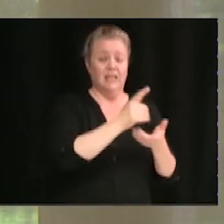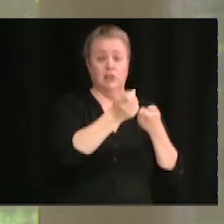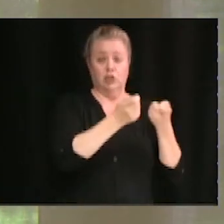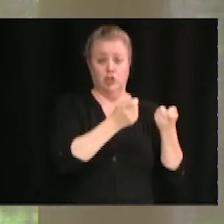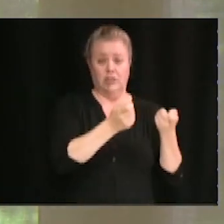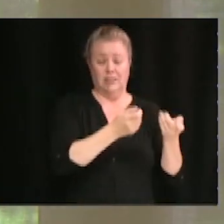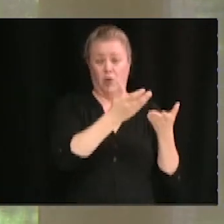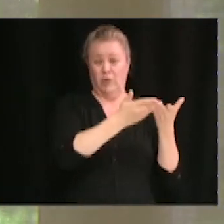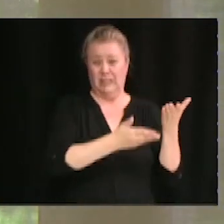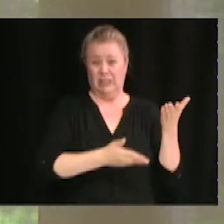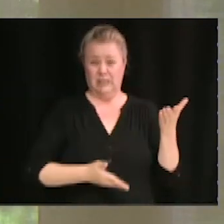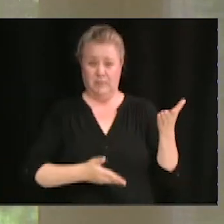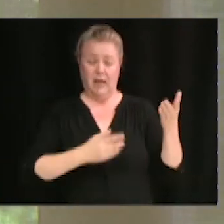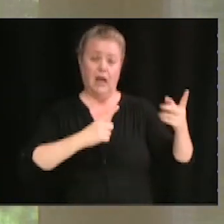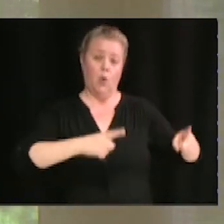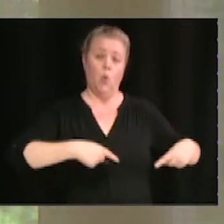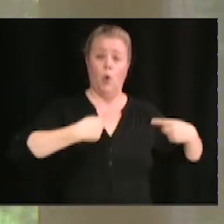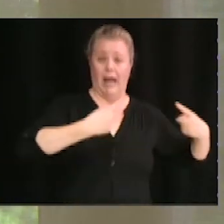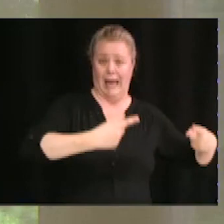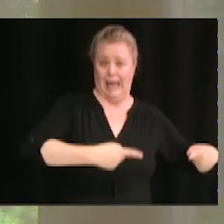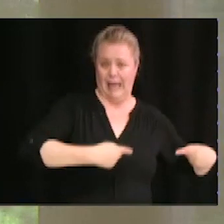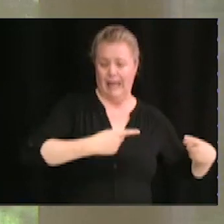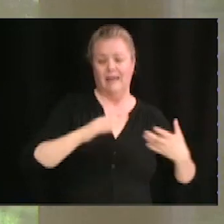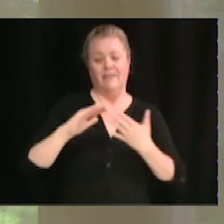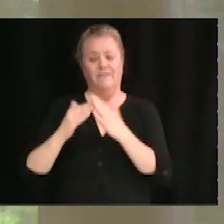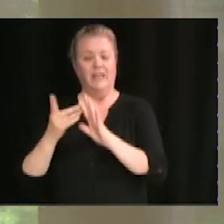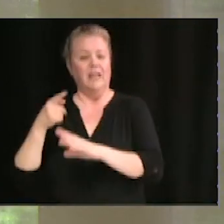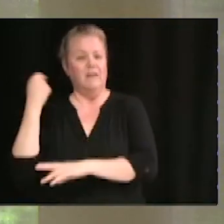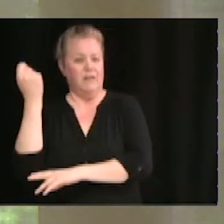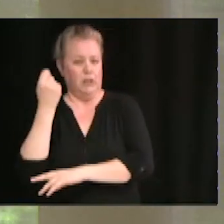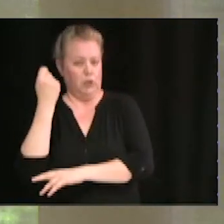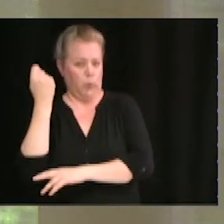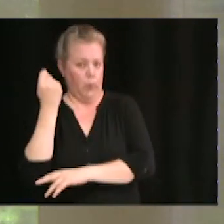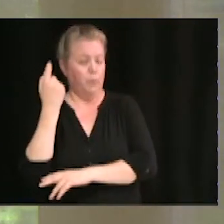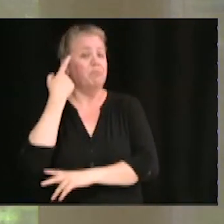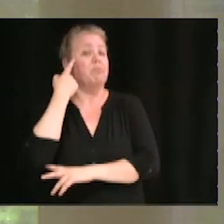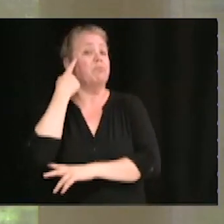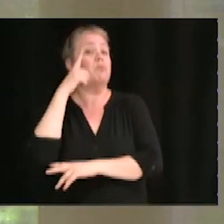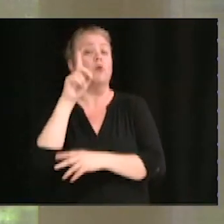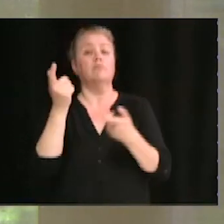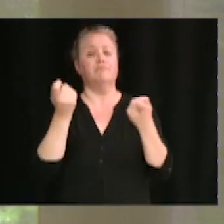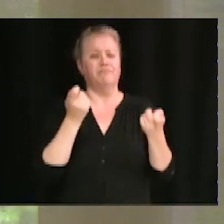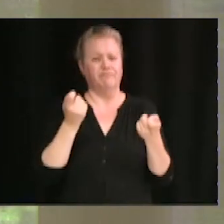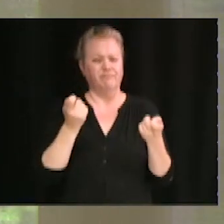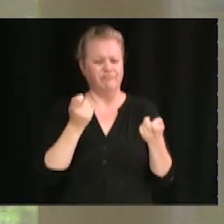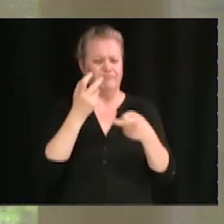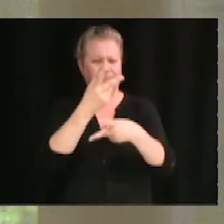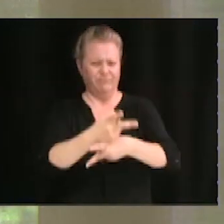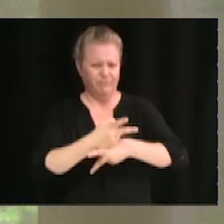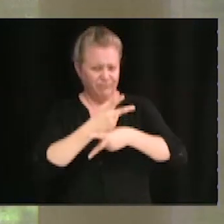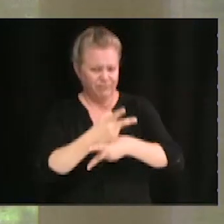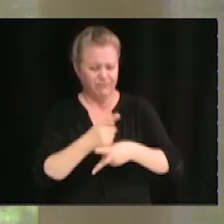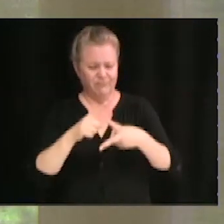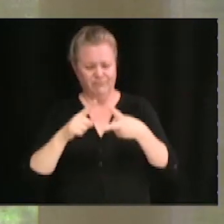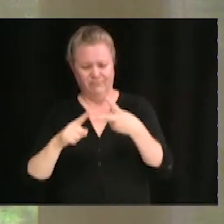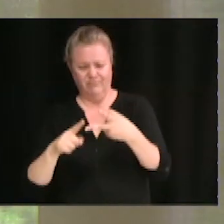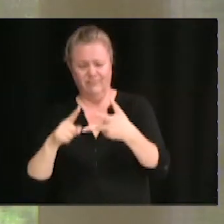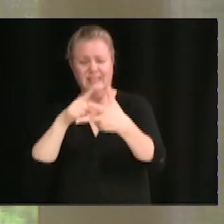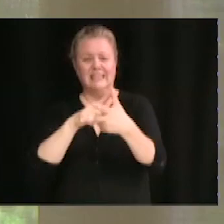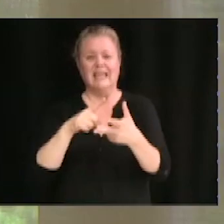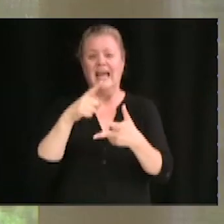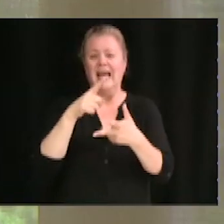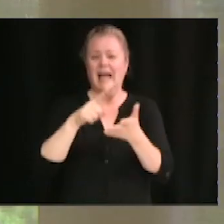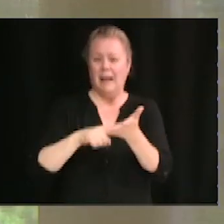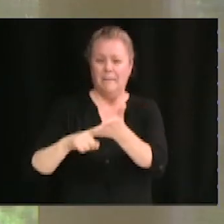'équipement roulant, le Cégère, et la Ville de Victoriaville concernant la gestion, l'entretien et la réparation du parc de